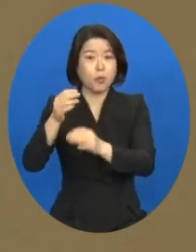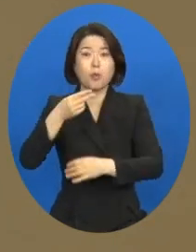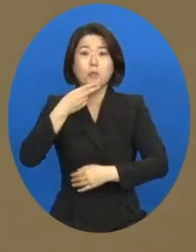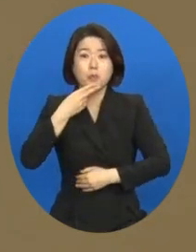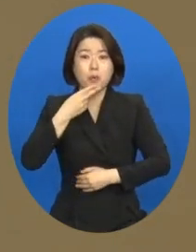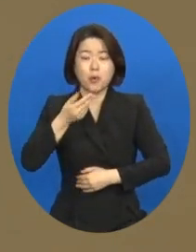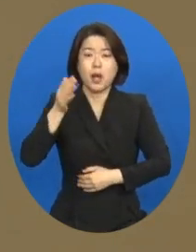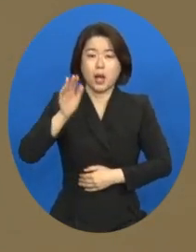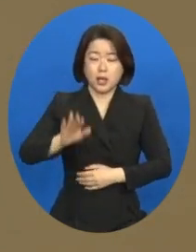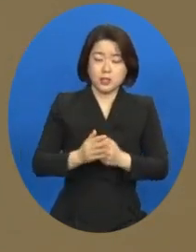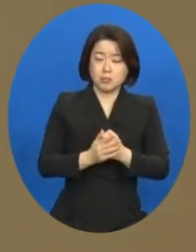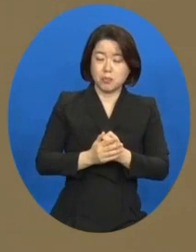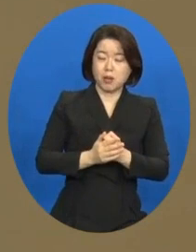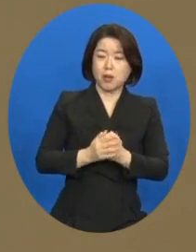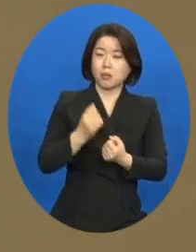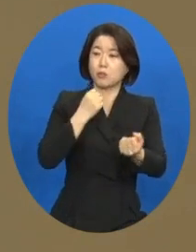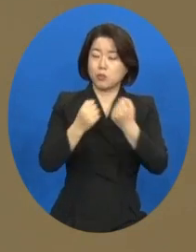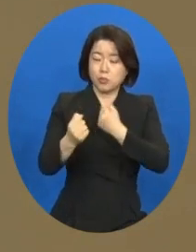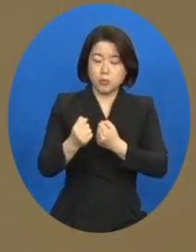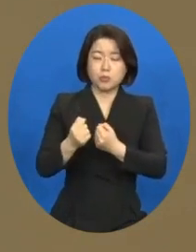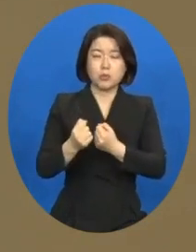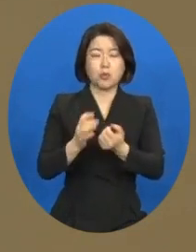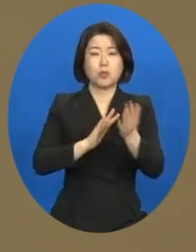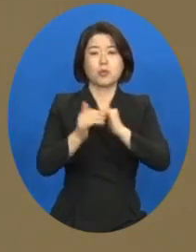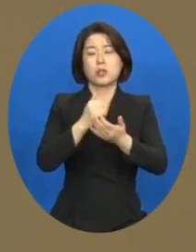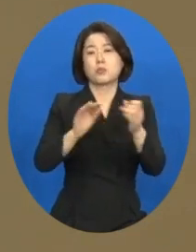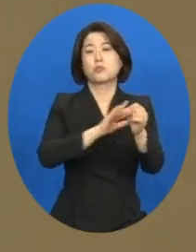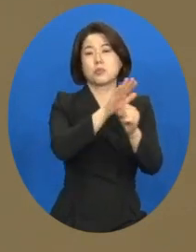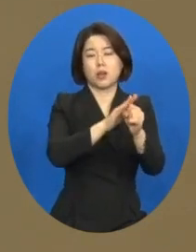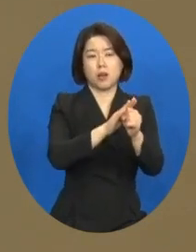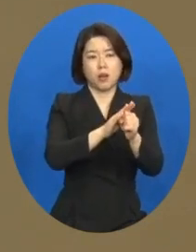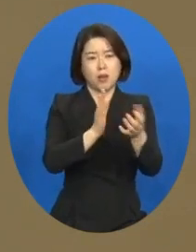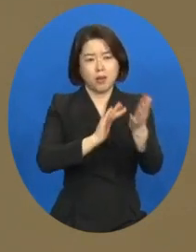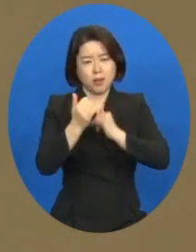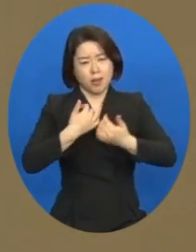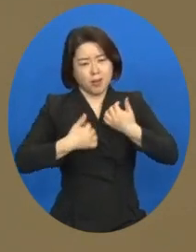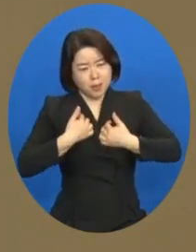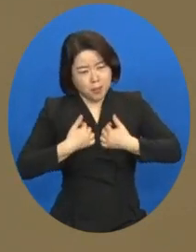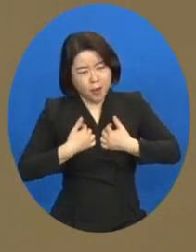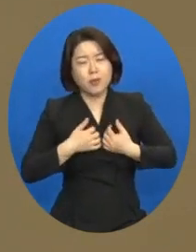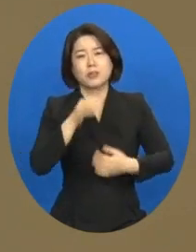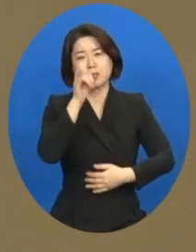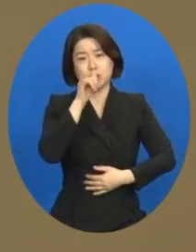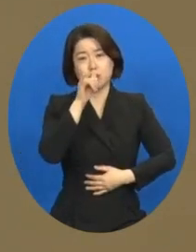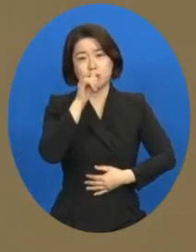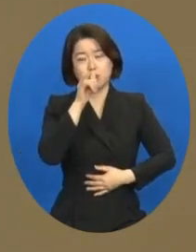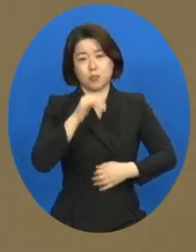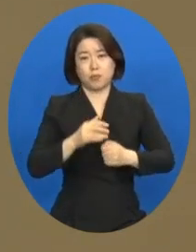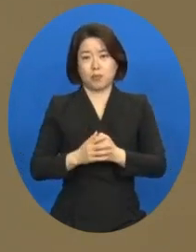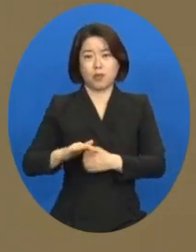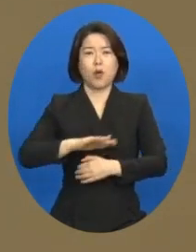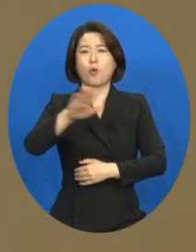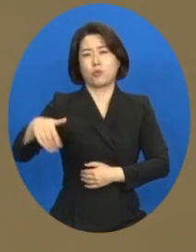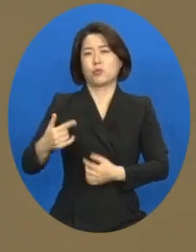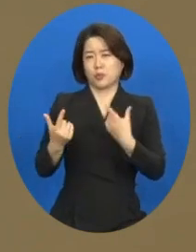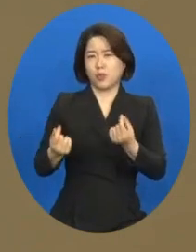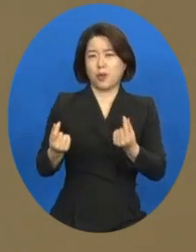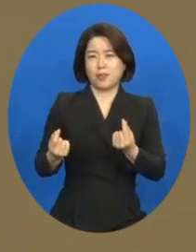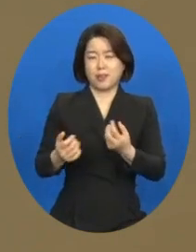그런데도 그들은 예수님을 사랑했어요. 오히려 기뻐하고 즐거워했어요. 우리도